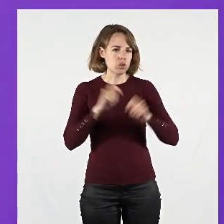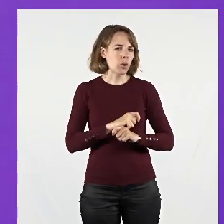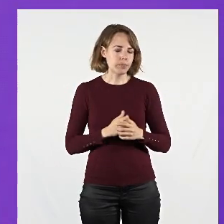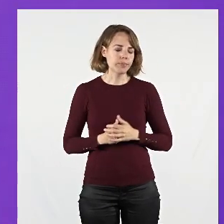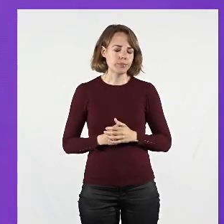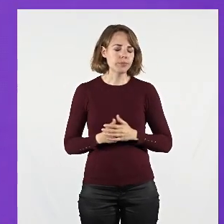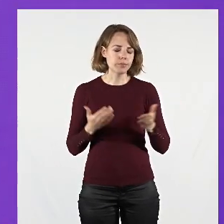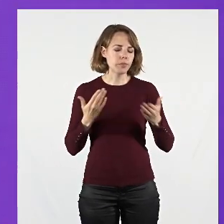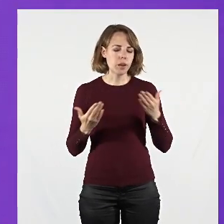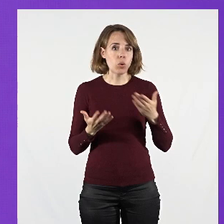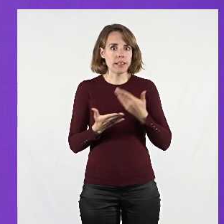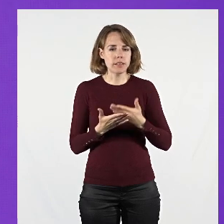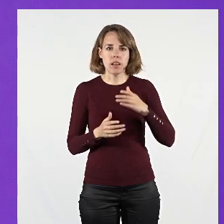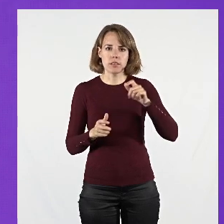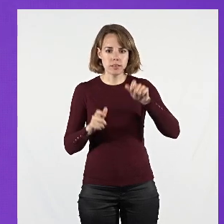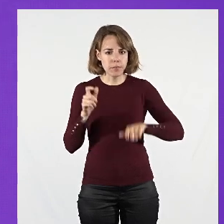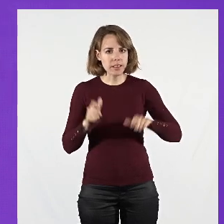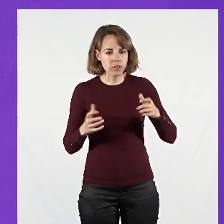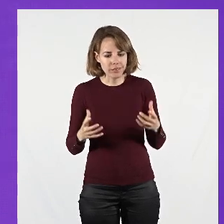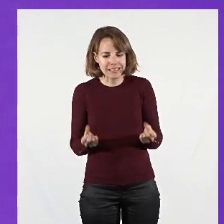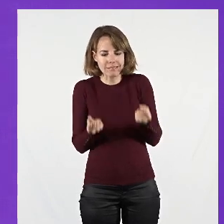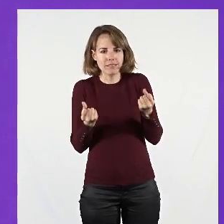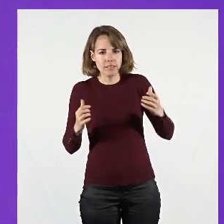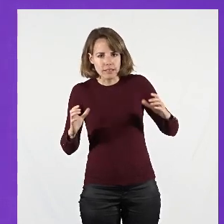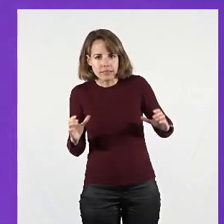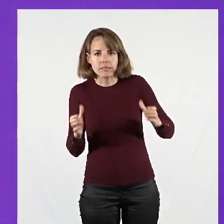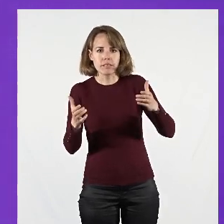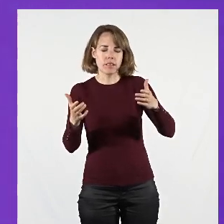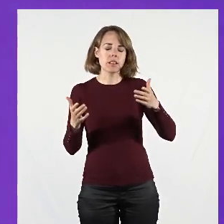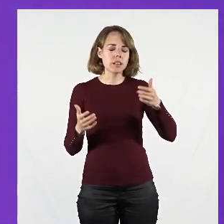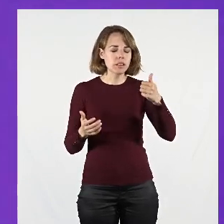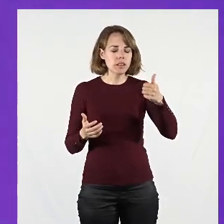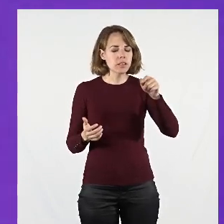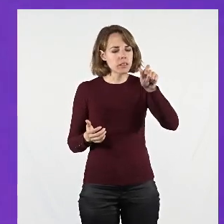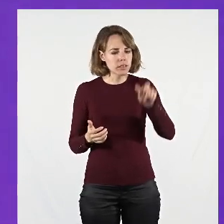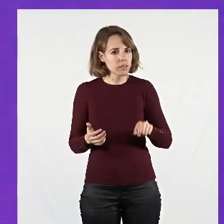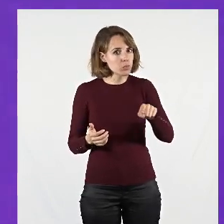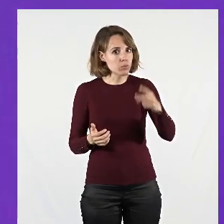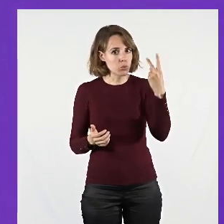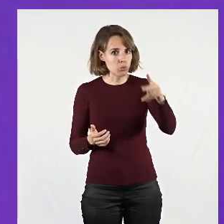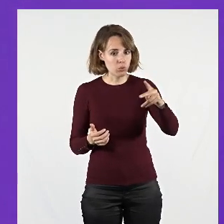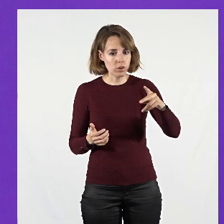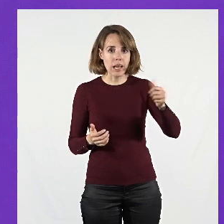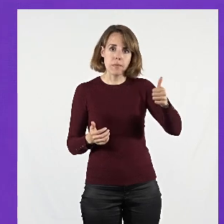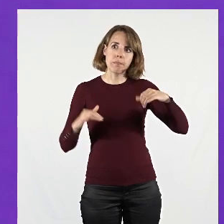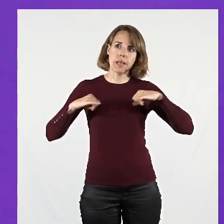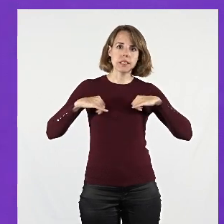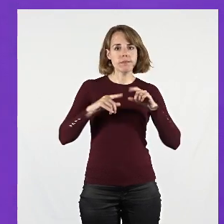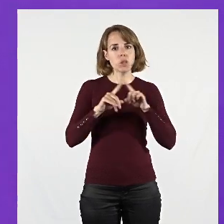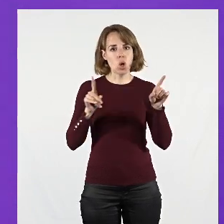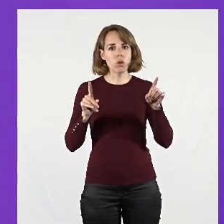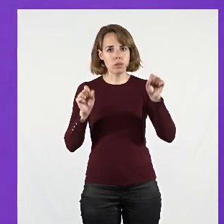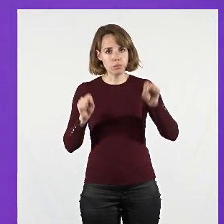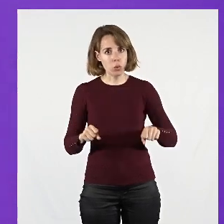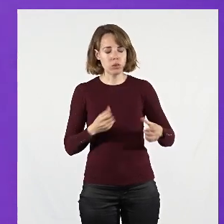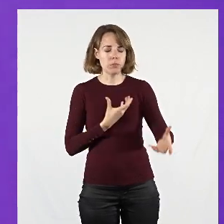puisque cette démarche ALM, elle consiste à utiliser les capacités de la personne aidée pour pouvoir la faire participer à sa propre mobilisation, tout en l'accompagnant dans ses